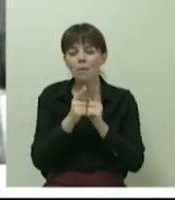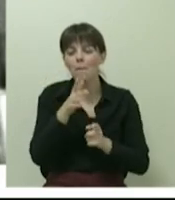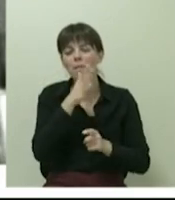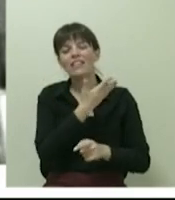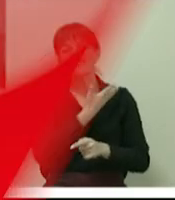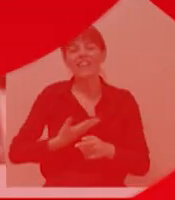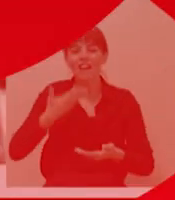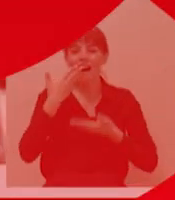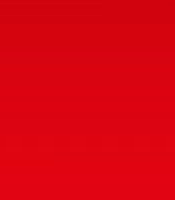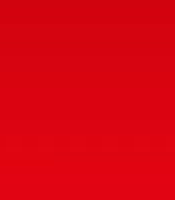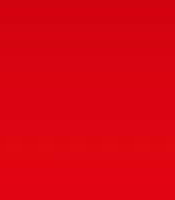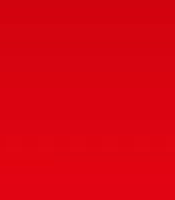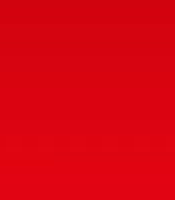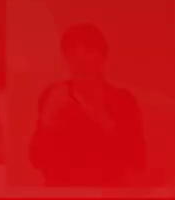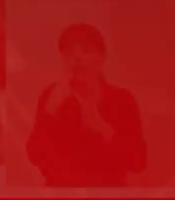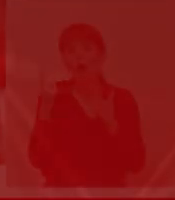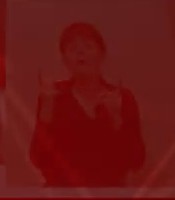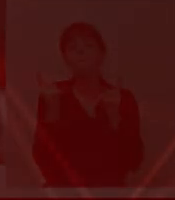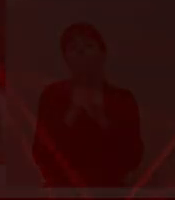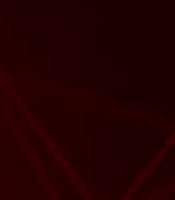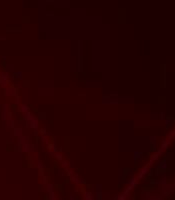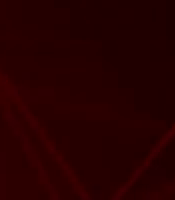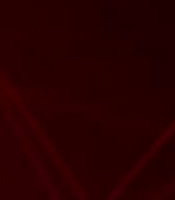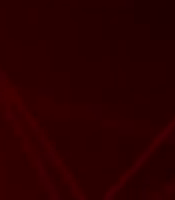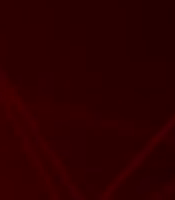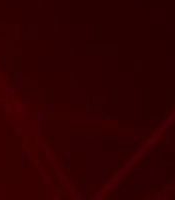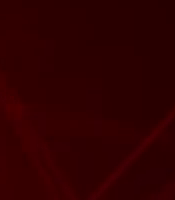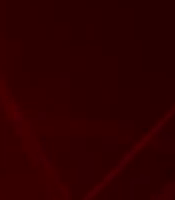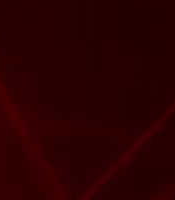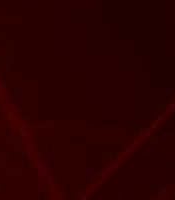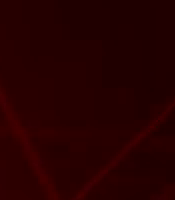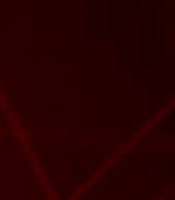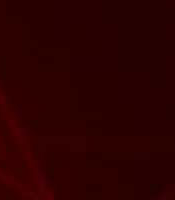severek anlatıyor. İsmi zaten matematik öğretmeni tarafından verilmiş hatırlarsanız. Mustafa Kemal.